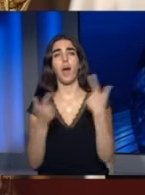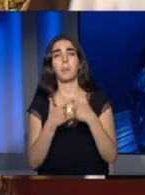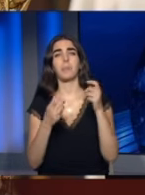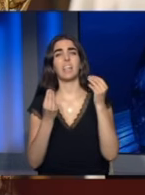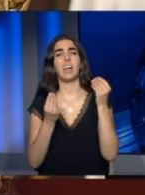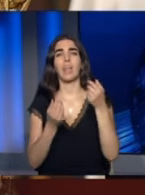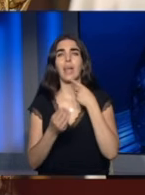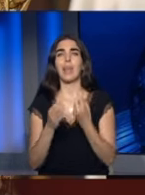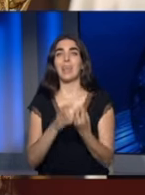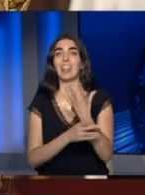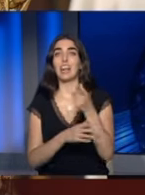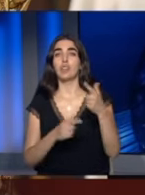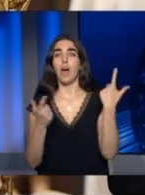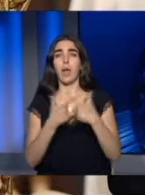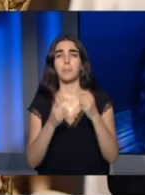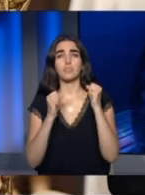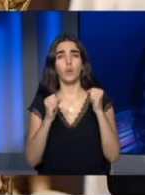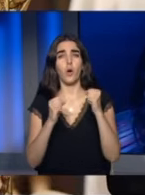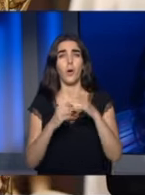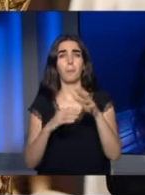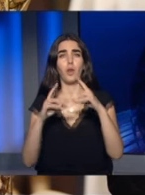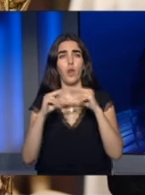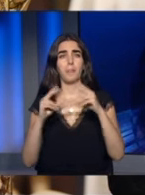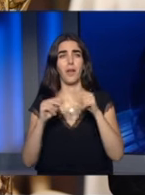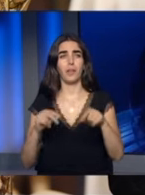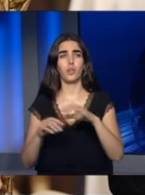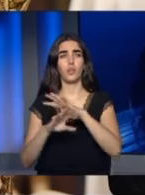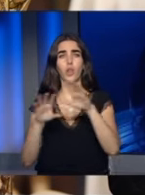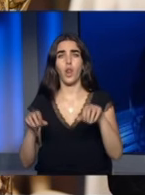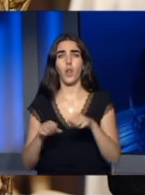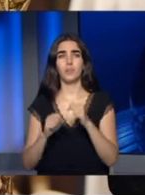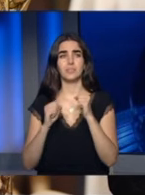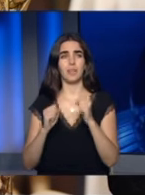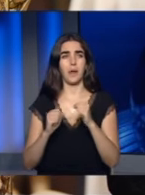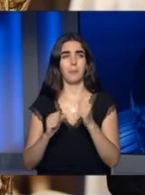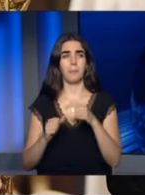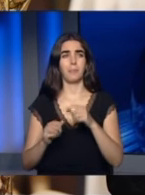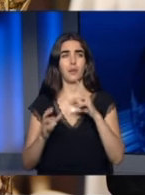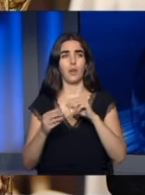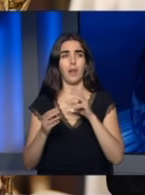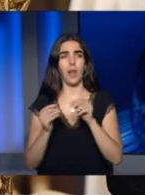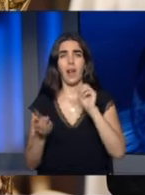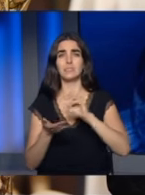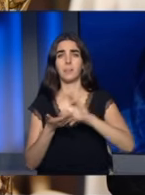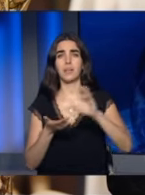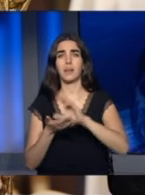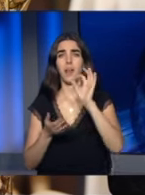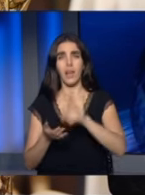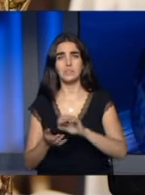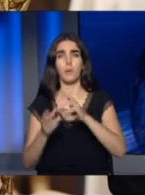واولها انهيار الاقتصاد وكيفيه اعاده اموال